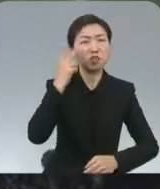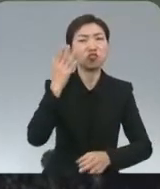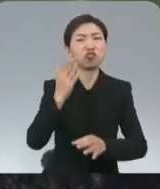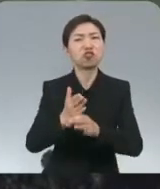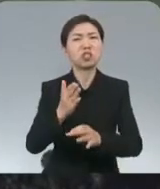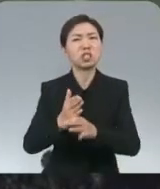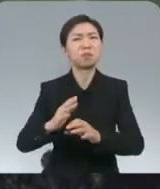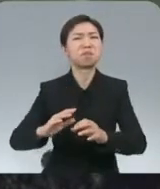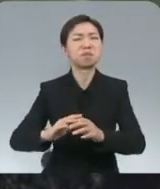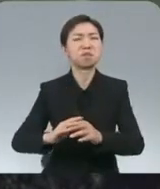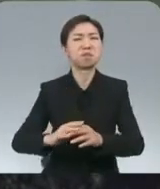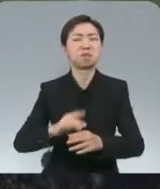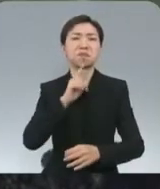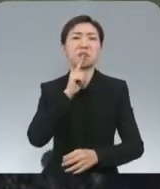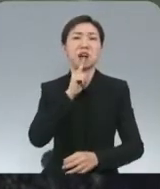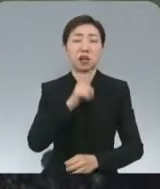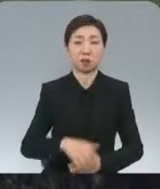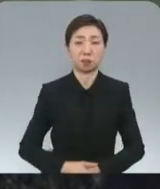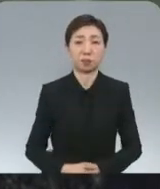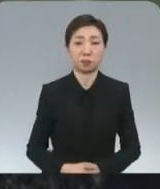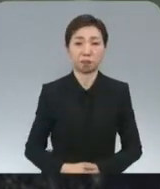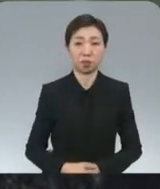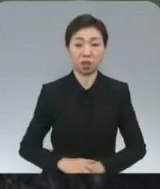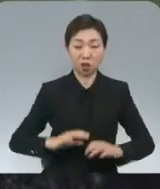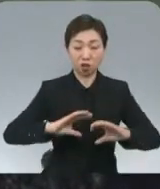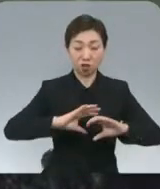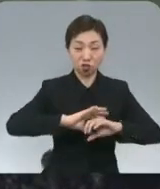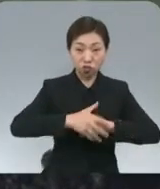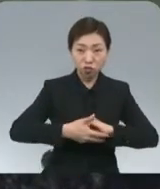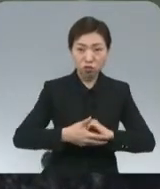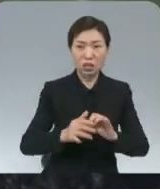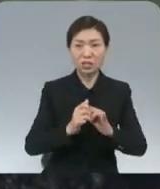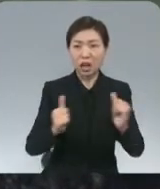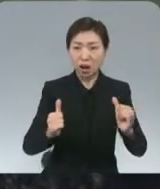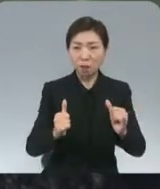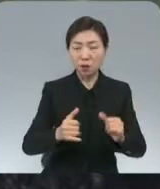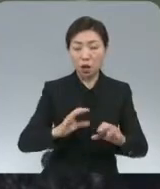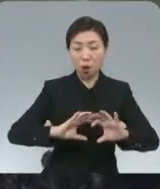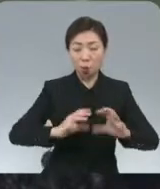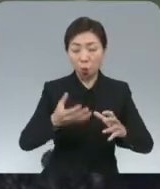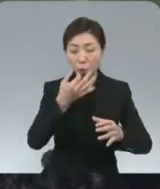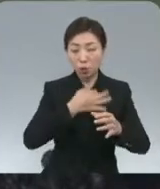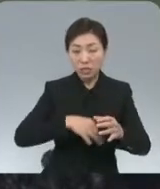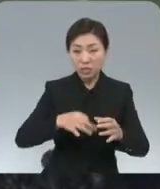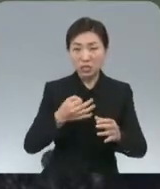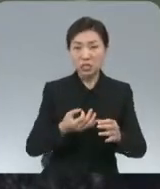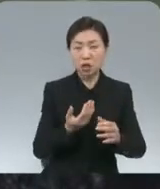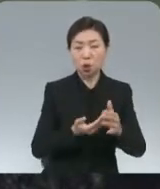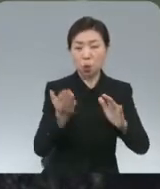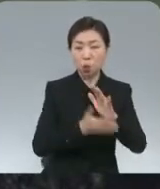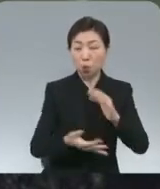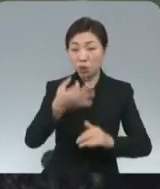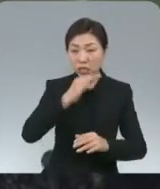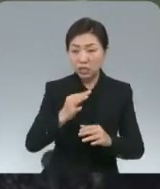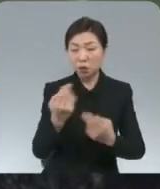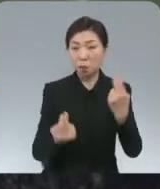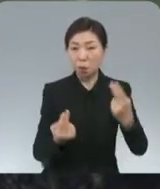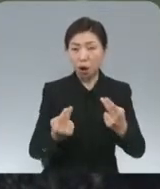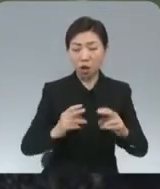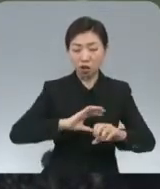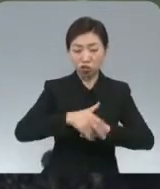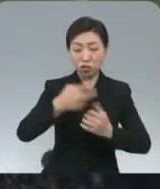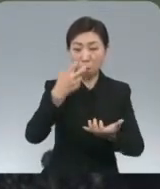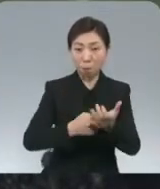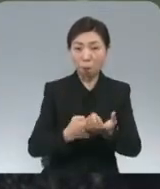公然违反联合国制裁时，金城表示，朝鲜从未承认美国单方面制定和施